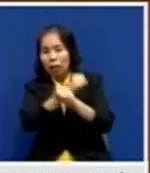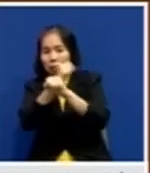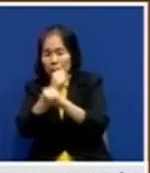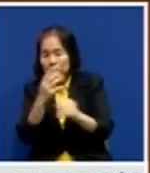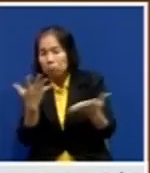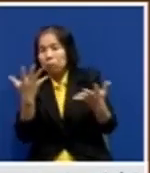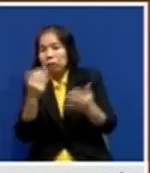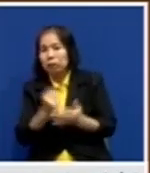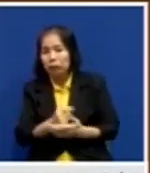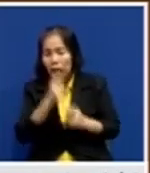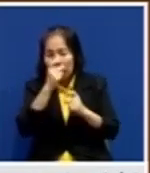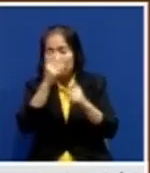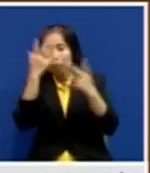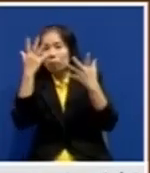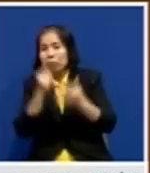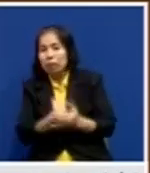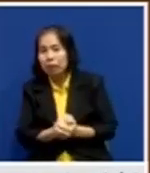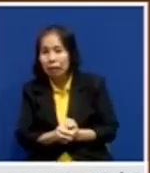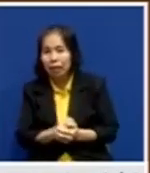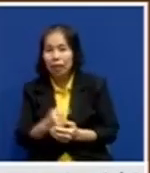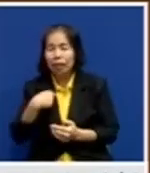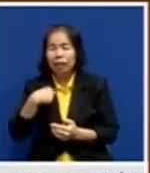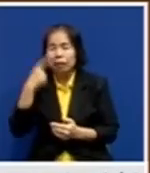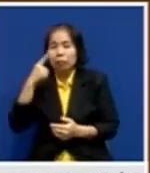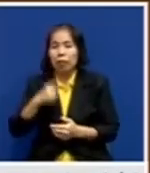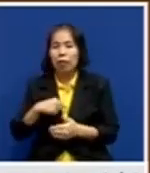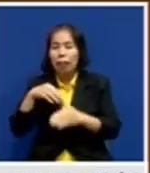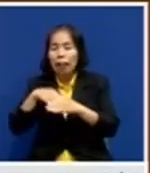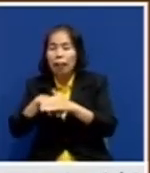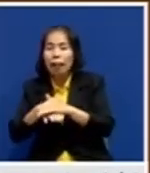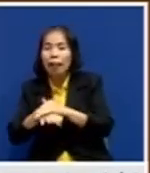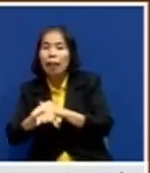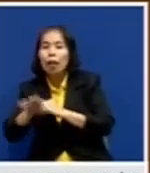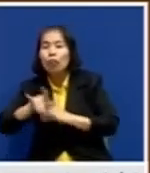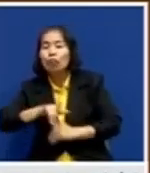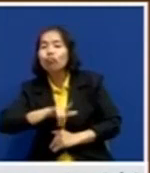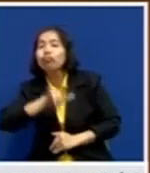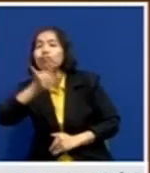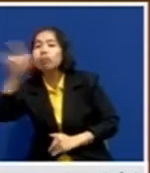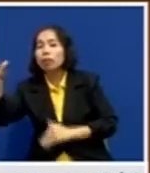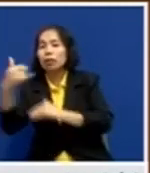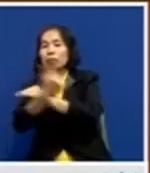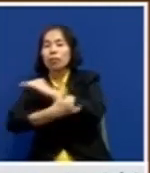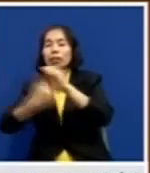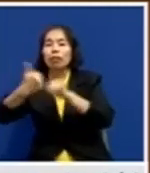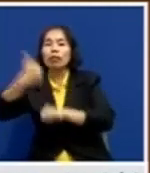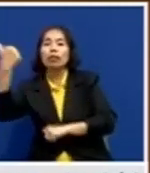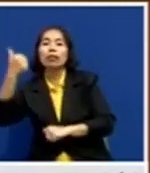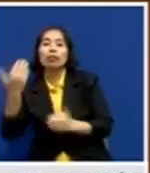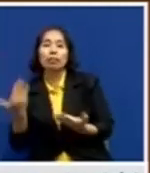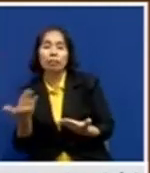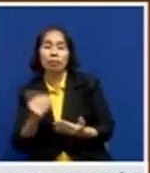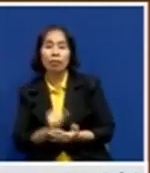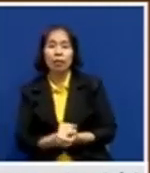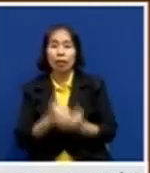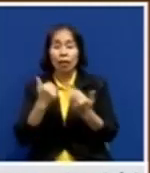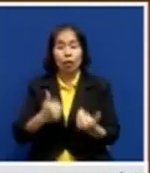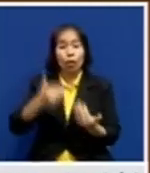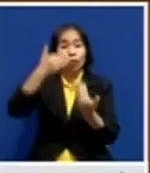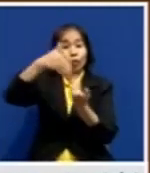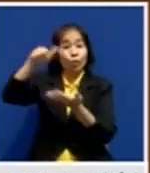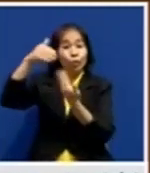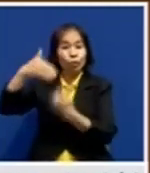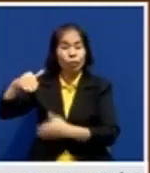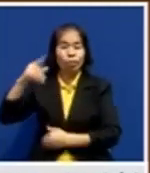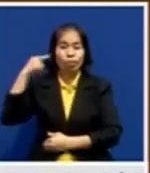ประเทศก็บอกว่าแนะนำให้นักท่องเที่ยวหลีกเลี่ยงการมาเมืองไทยการส่งออกขณะนั้นก็หดตัว